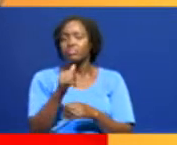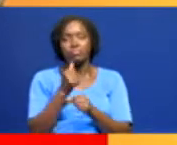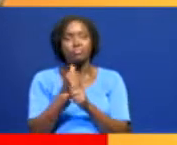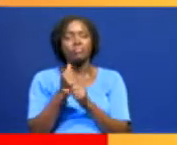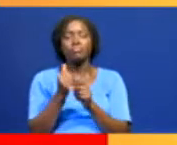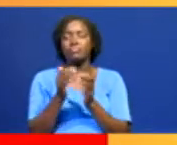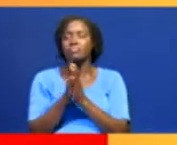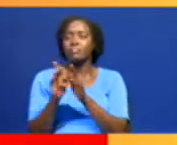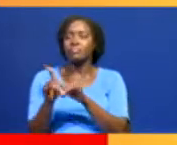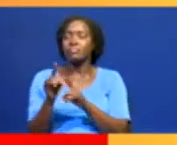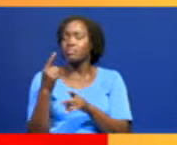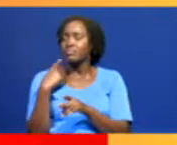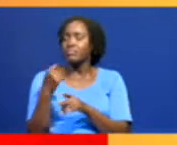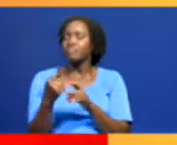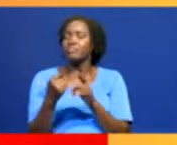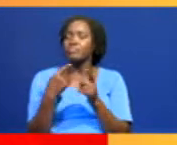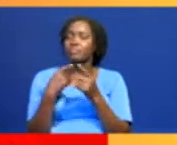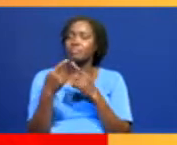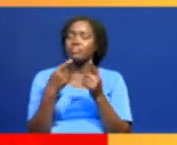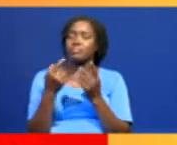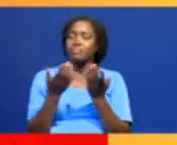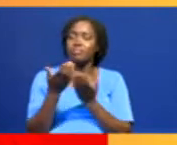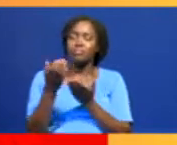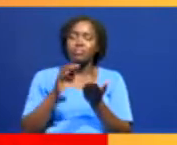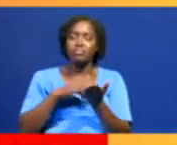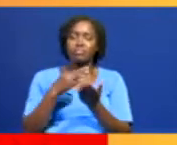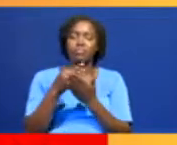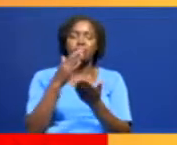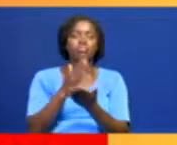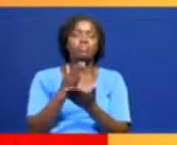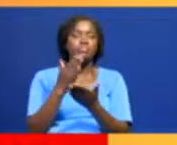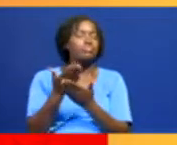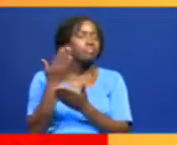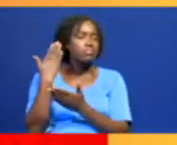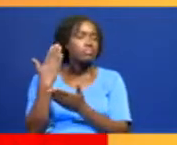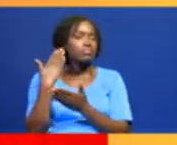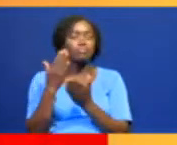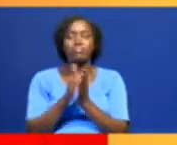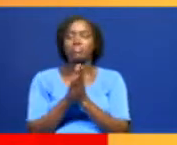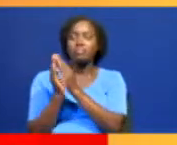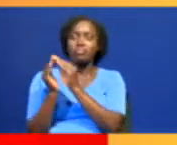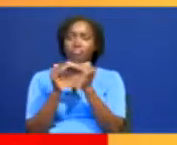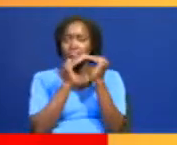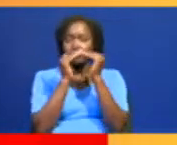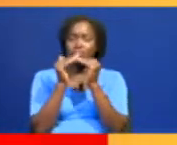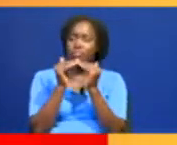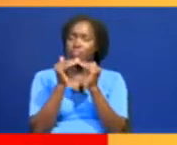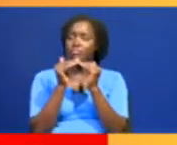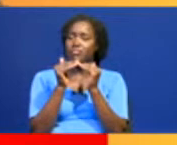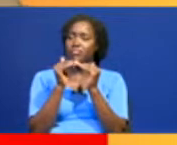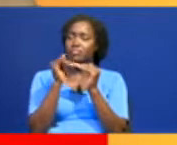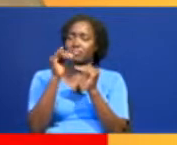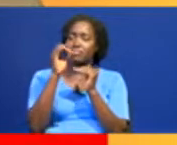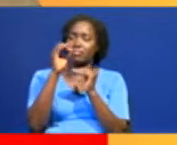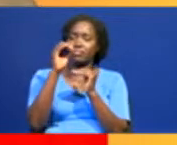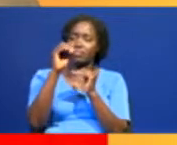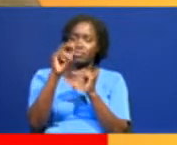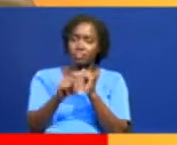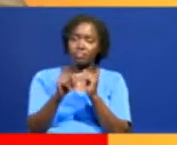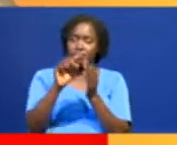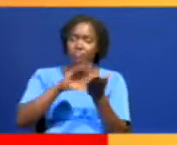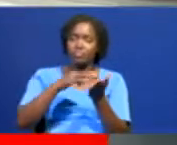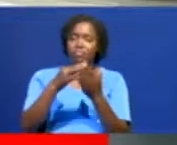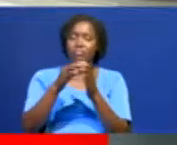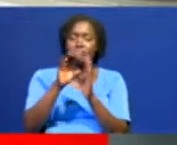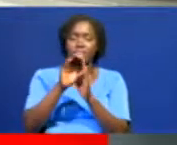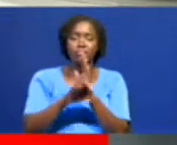Nimeona sasa hivi karibuni tumeanza kuongelea Asla Fund. Asla Fund ilisimamishwa kitambo. Not Asla, Equalization Fund. Equalization Fund ilikuwa katika katiba